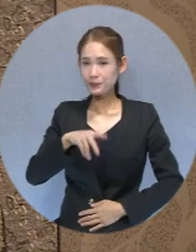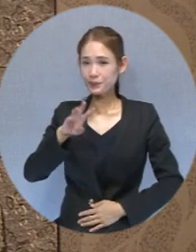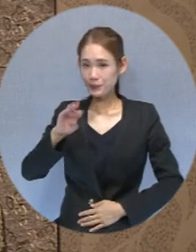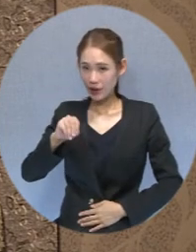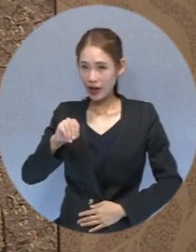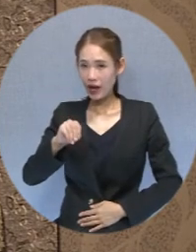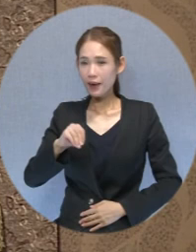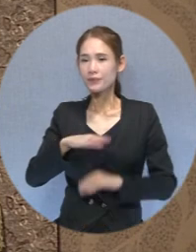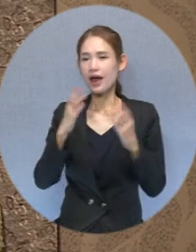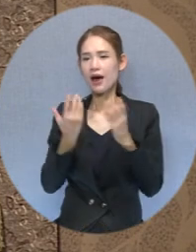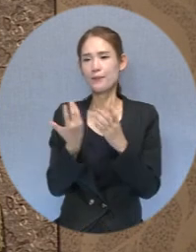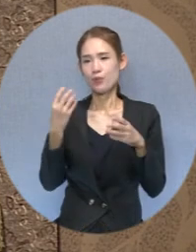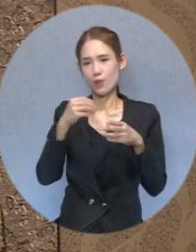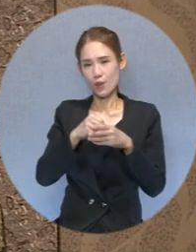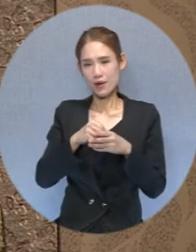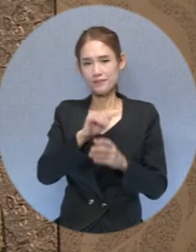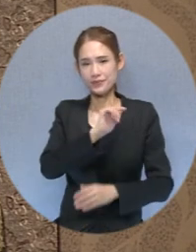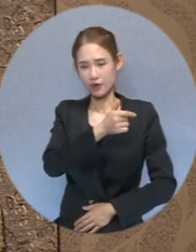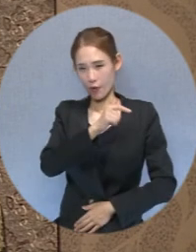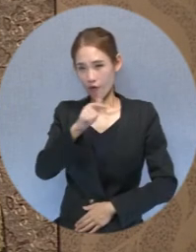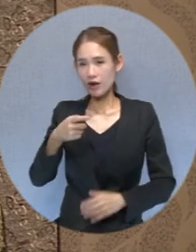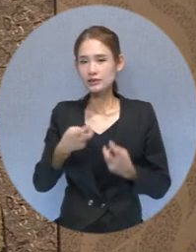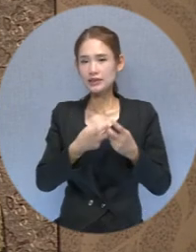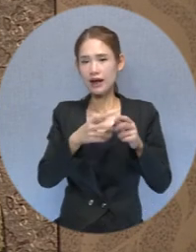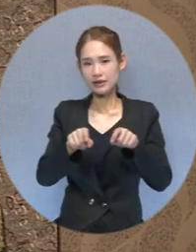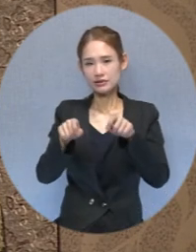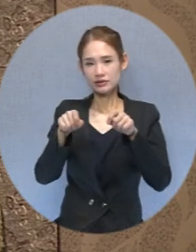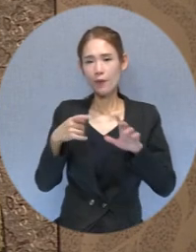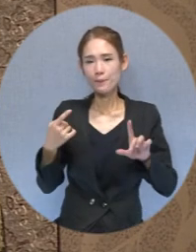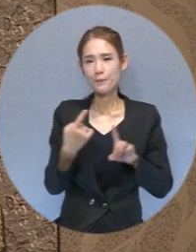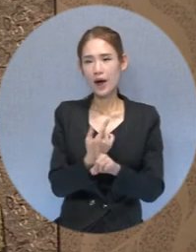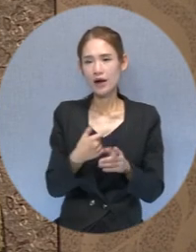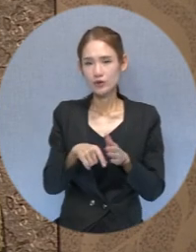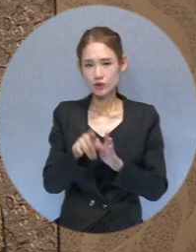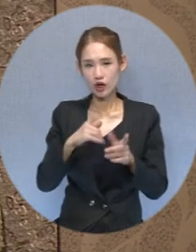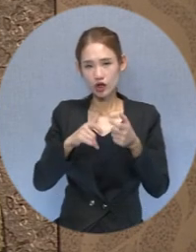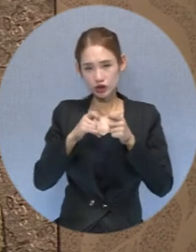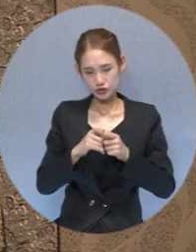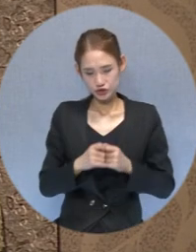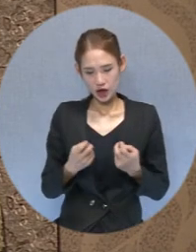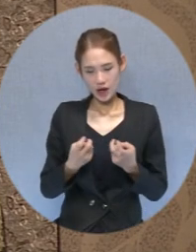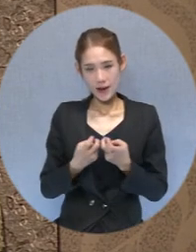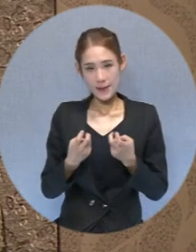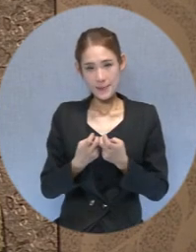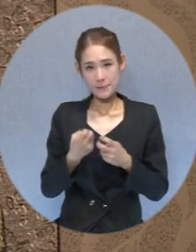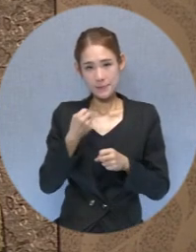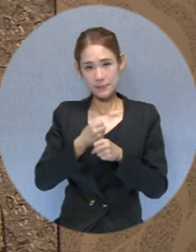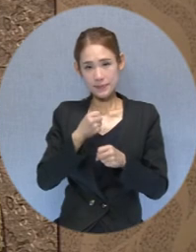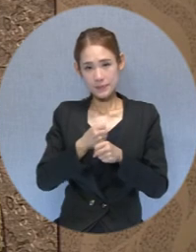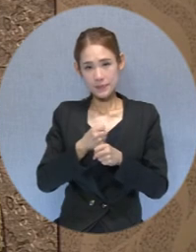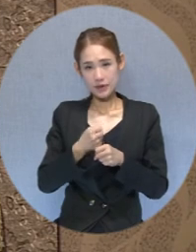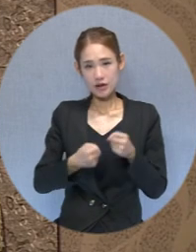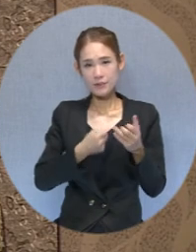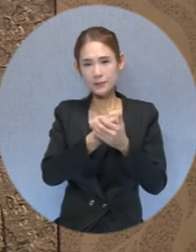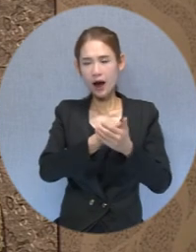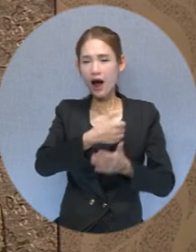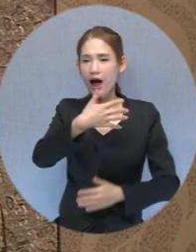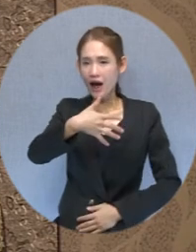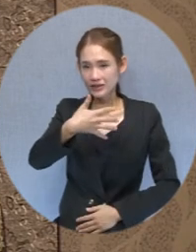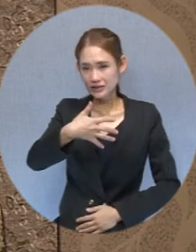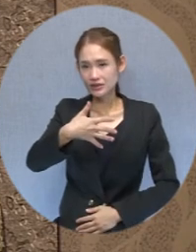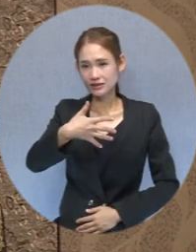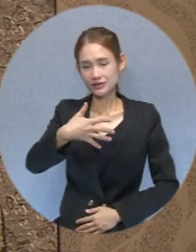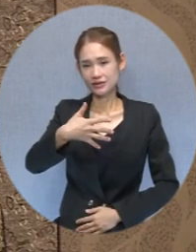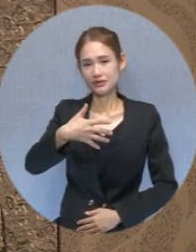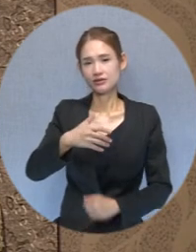다음에 PM까지 다양한 방법들이 잘 적용될 수 있도록 그러니까 구체적으로 어떤 걸로 만들어야 되겠다는 건 아직은 안 나왔는데